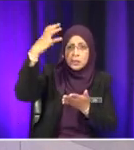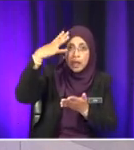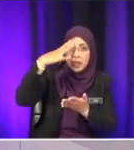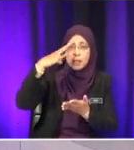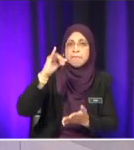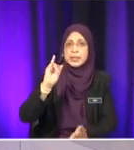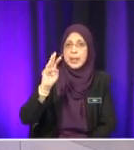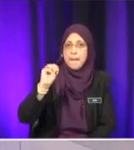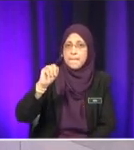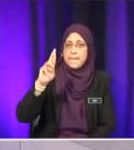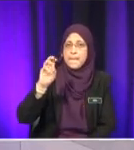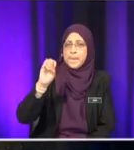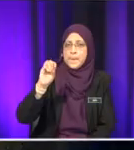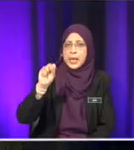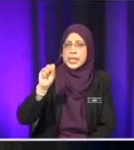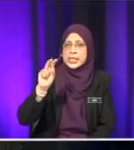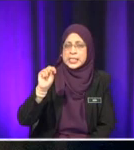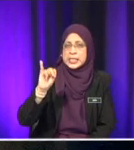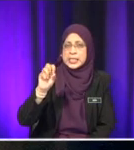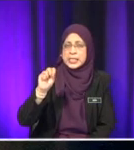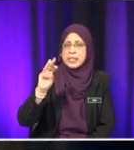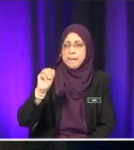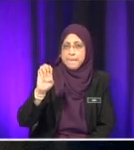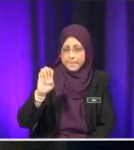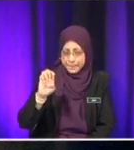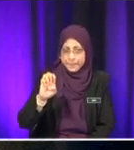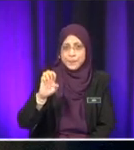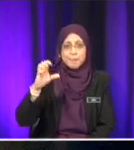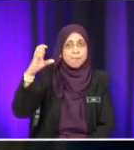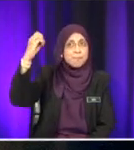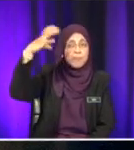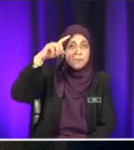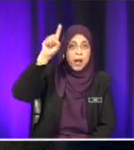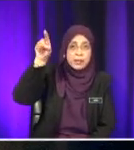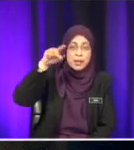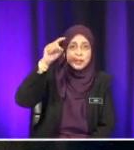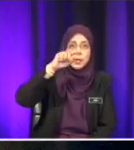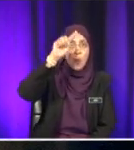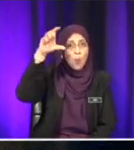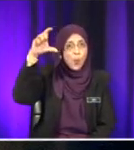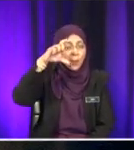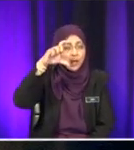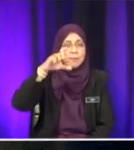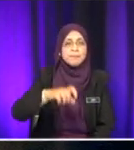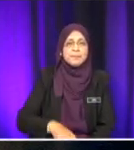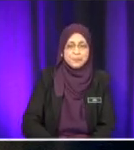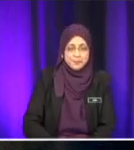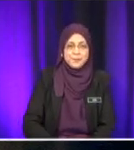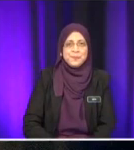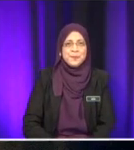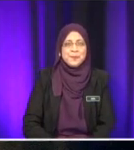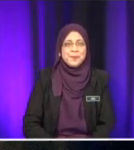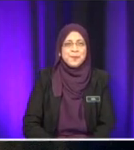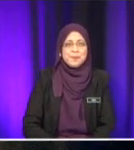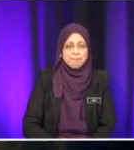mulai jadi matahari ataupun bulan kemudian new class season selalunya berkaitan dengan